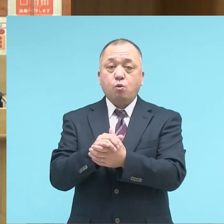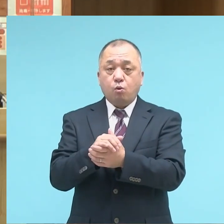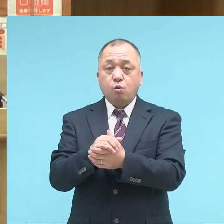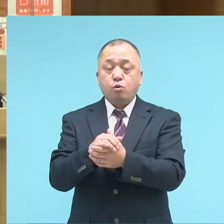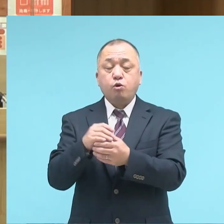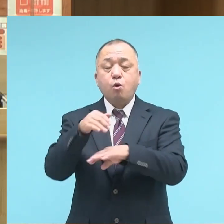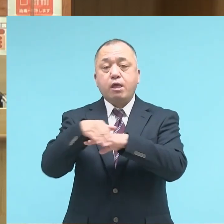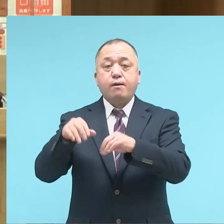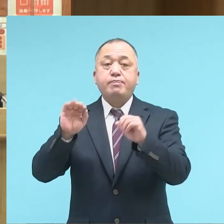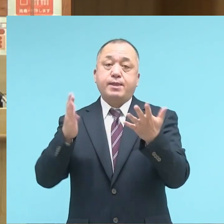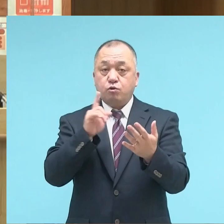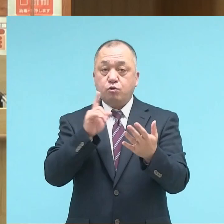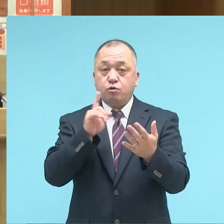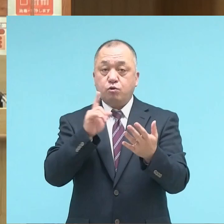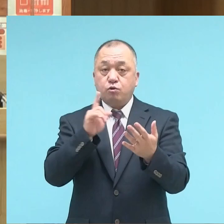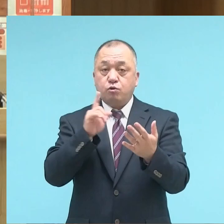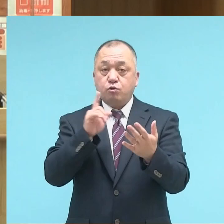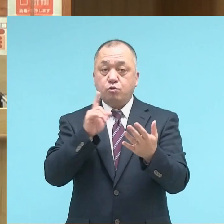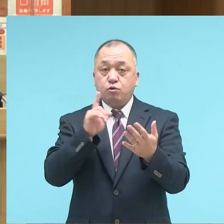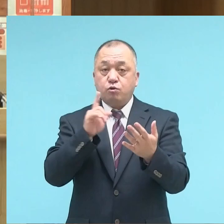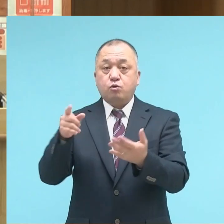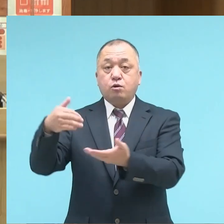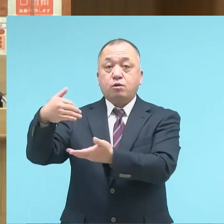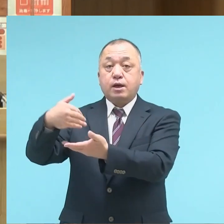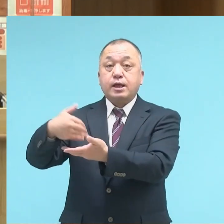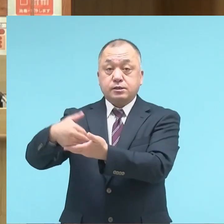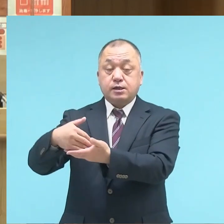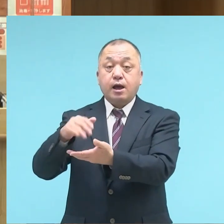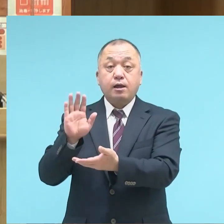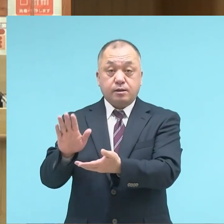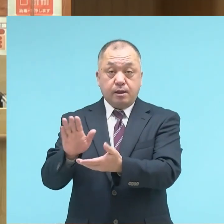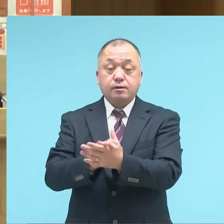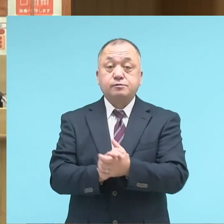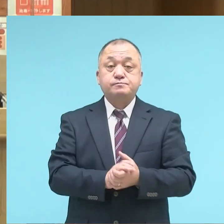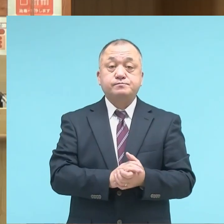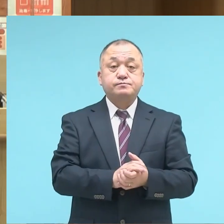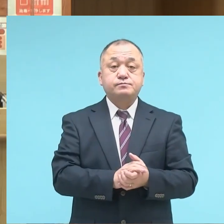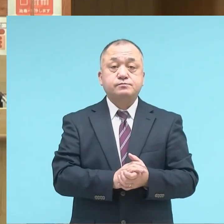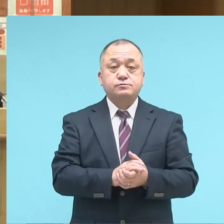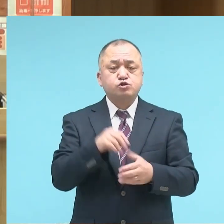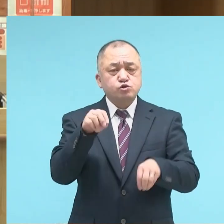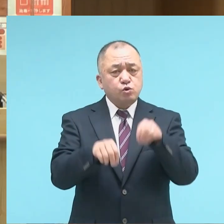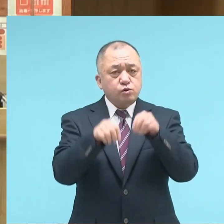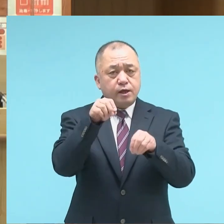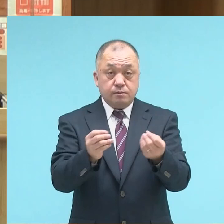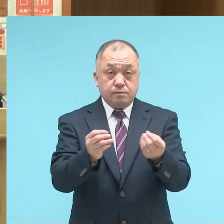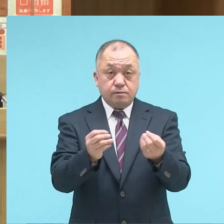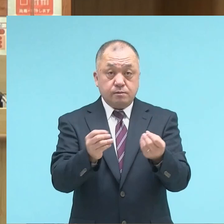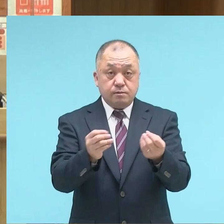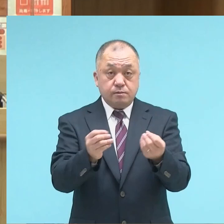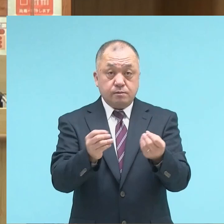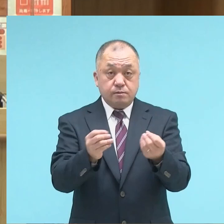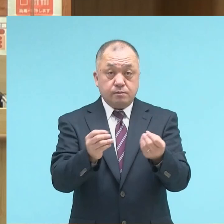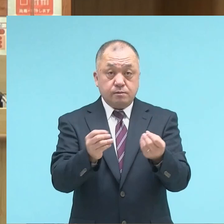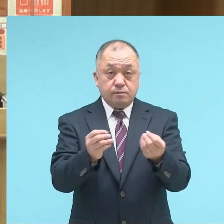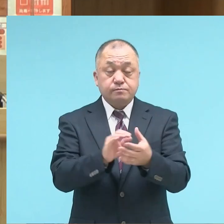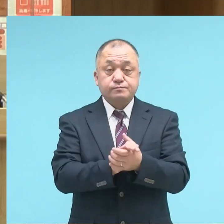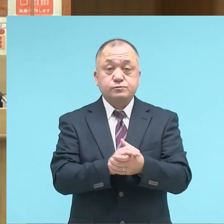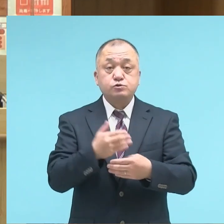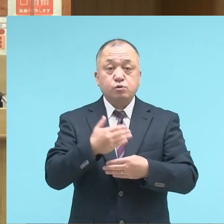定はありませんよというお話をいただいてからですね、その調整を重ねてきたんです。道の方